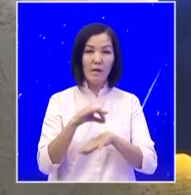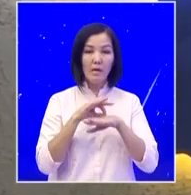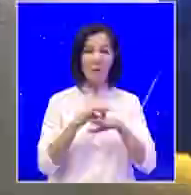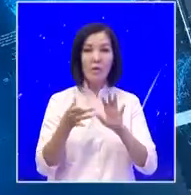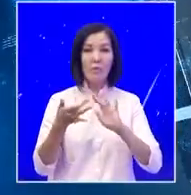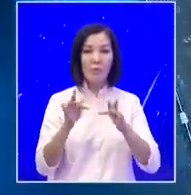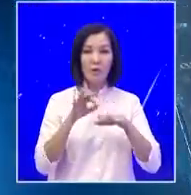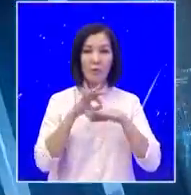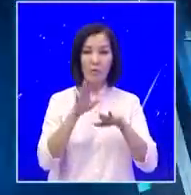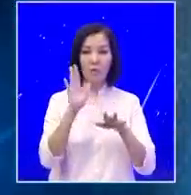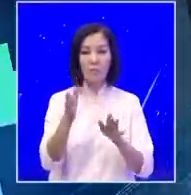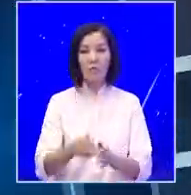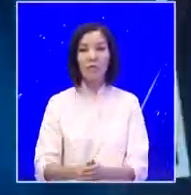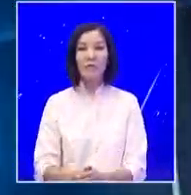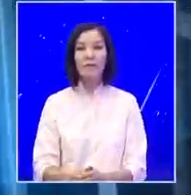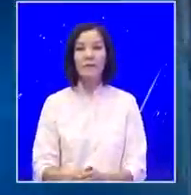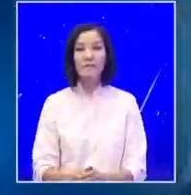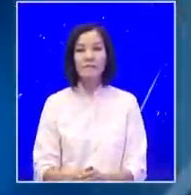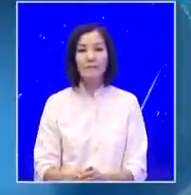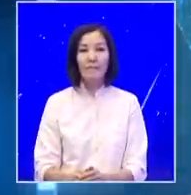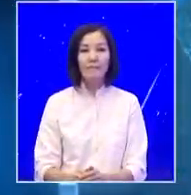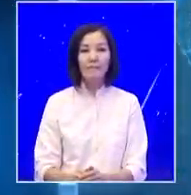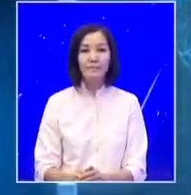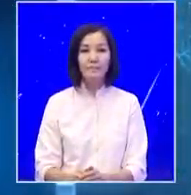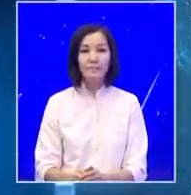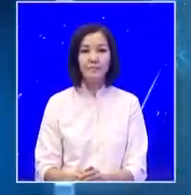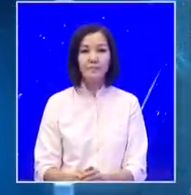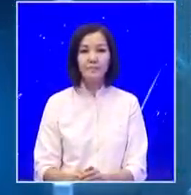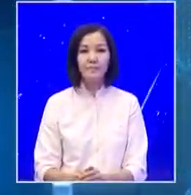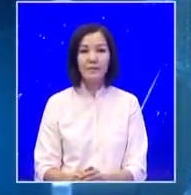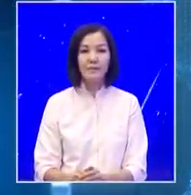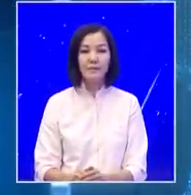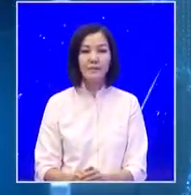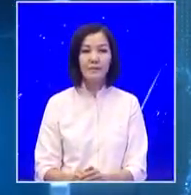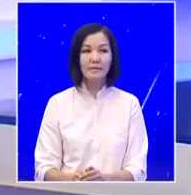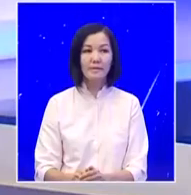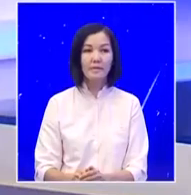режимде өтпек. Мадина Берқызы, Әсет Дүйсенбек, Жетісу телеарнасы.